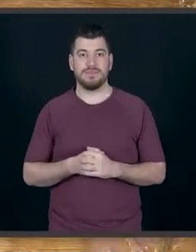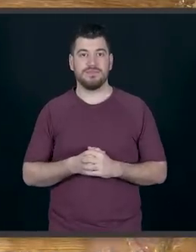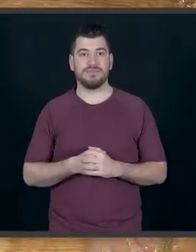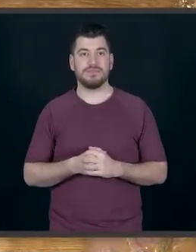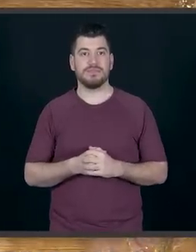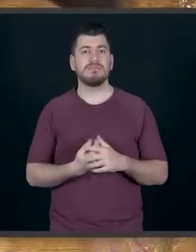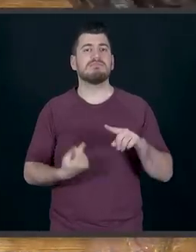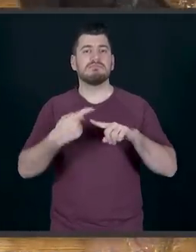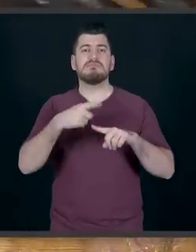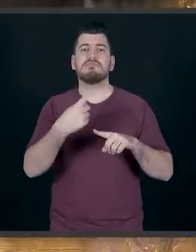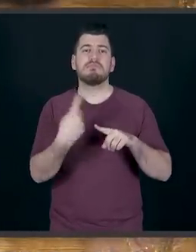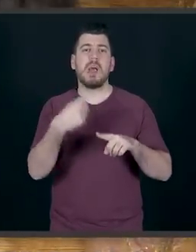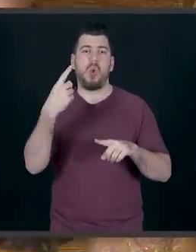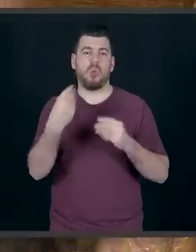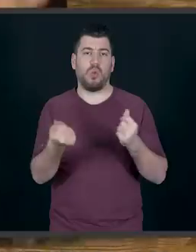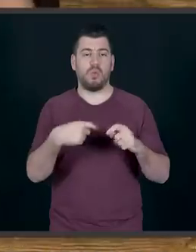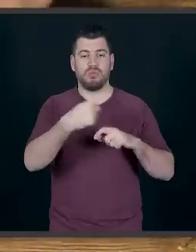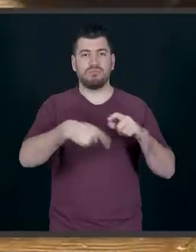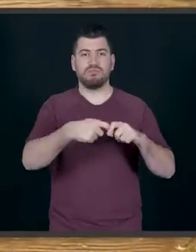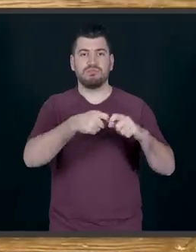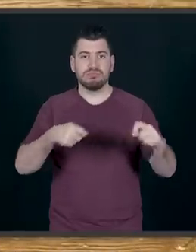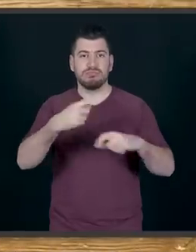και πολύ απλά γυρνάω